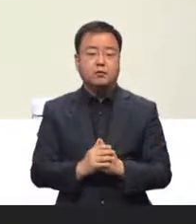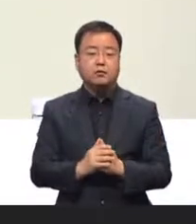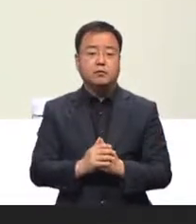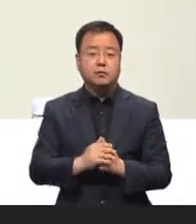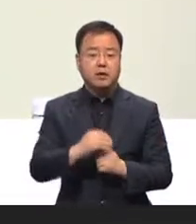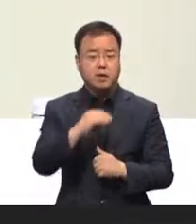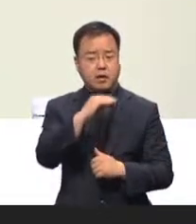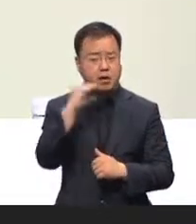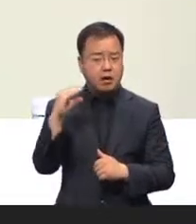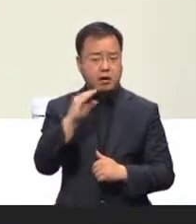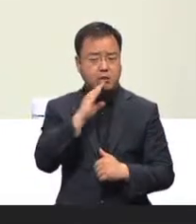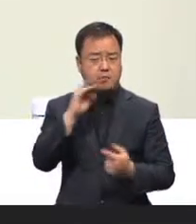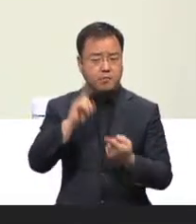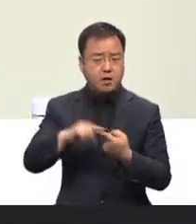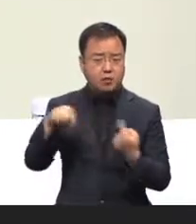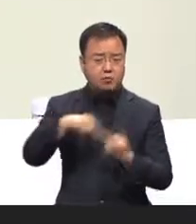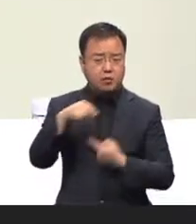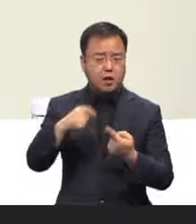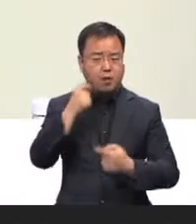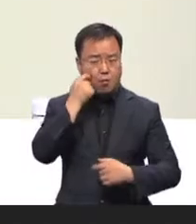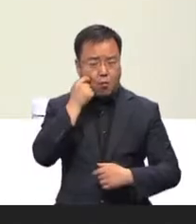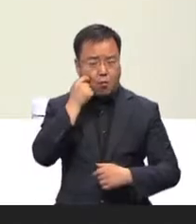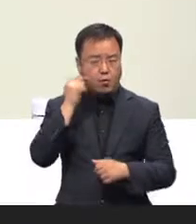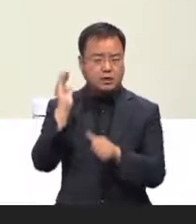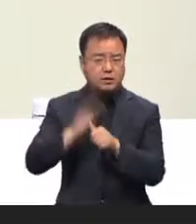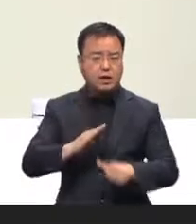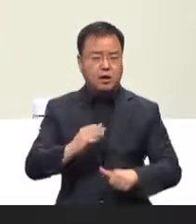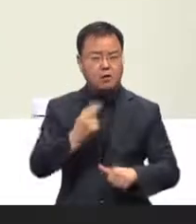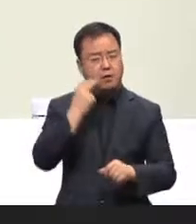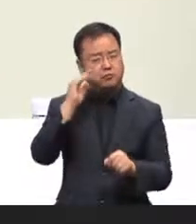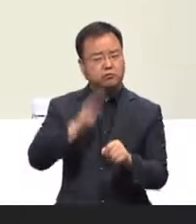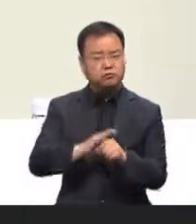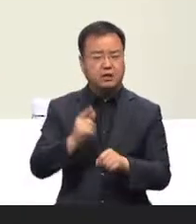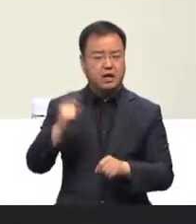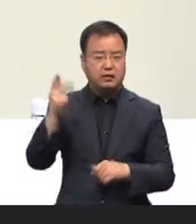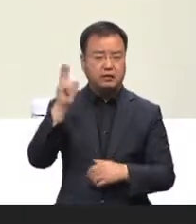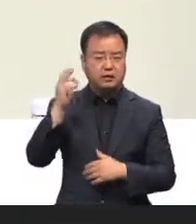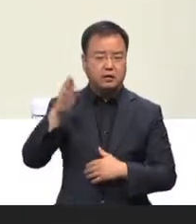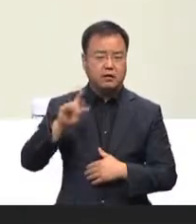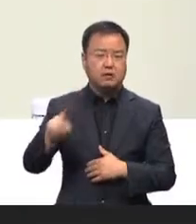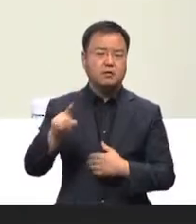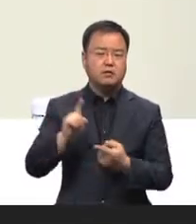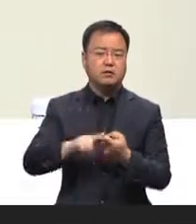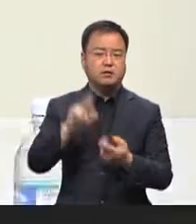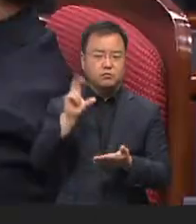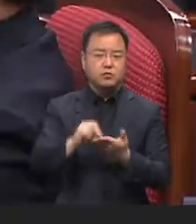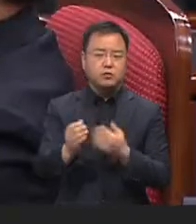자사고를 못했다고 해서 떨어지면 덜 억울하겠는데 이딴 걸로 떨어지면 억울해요.